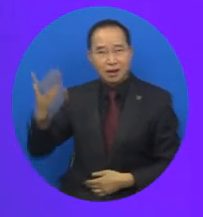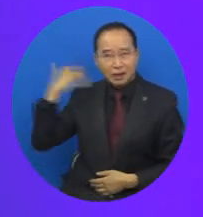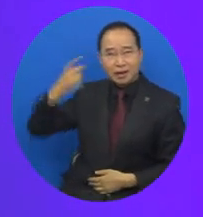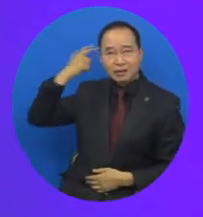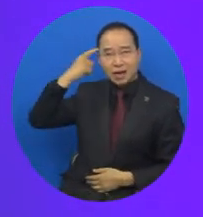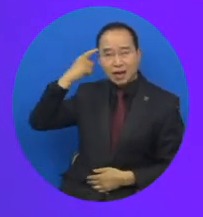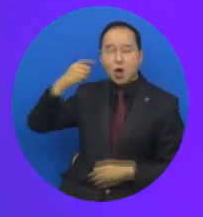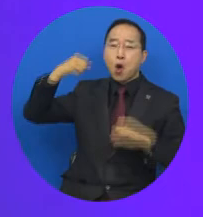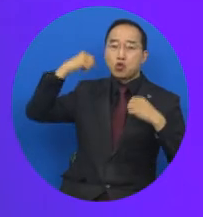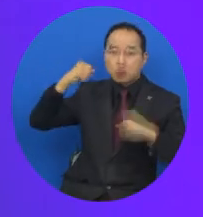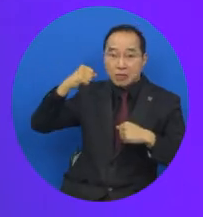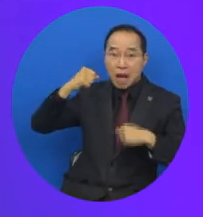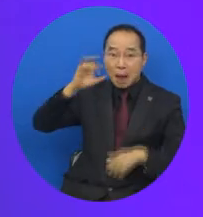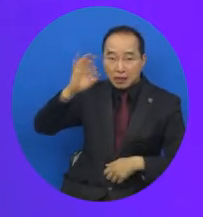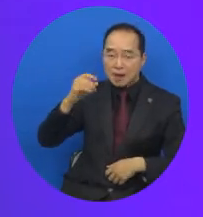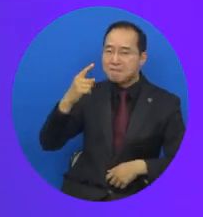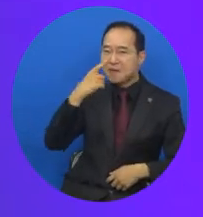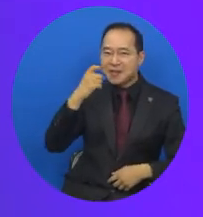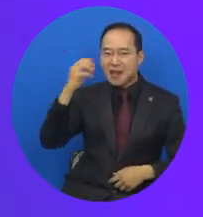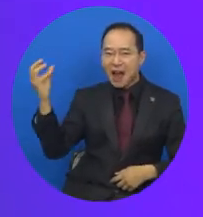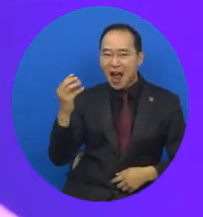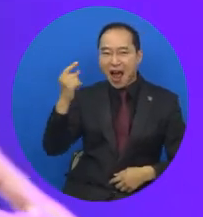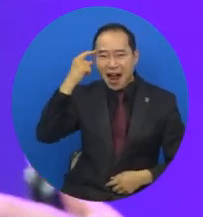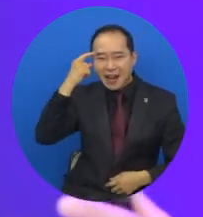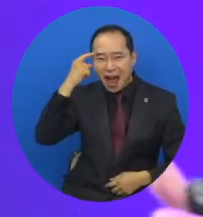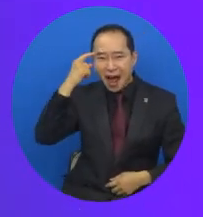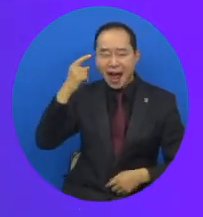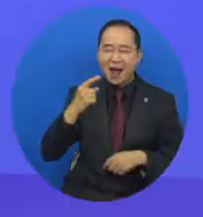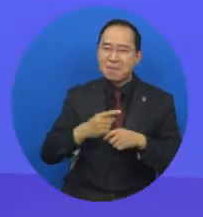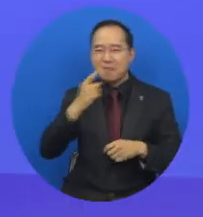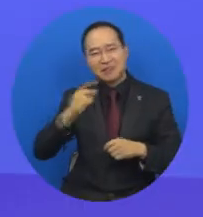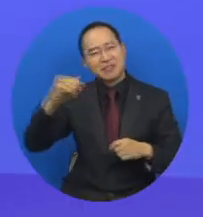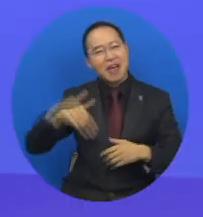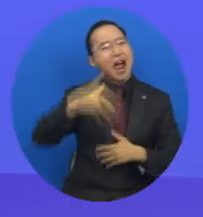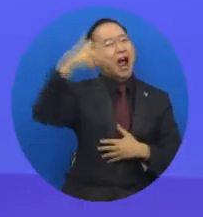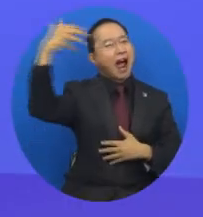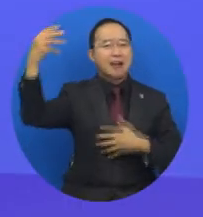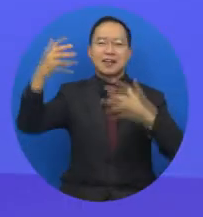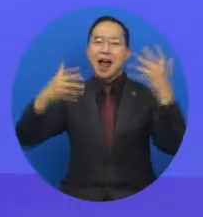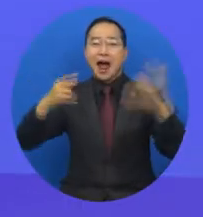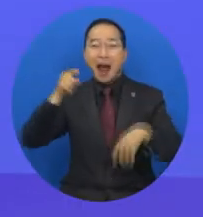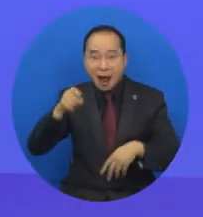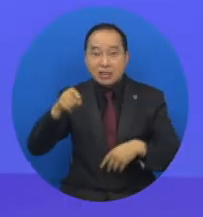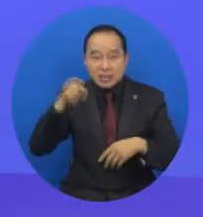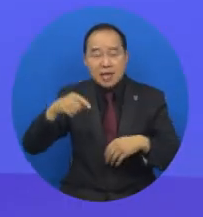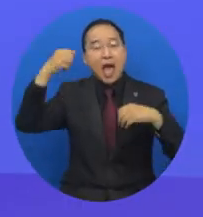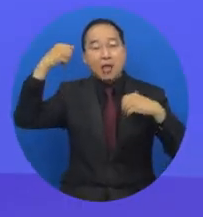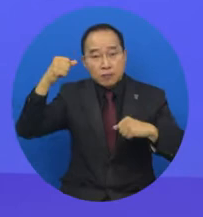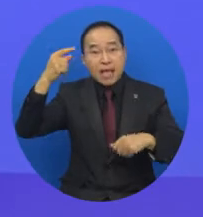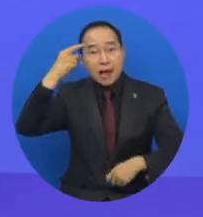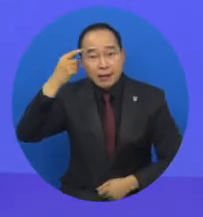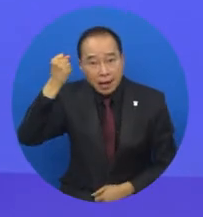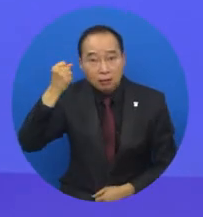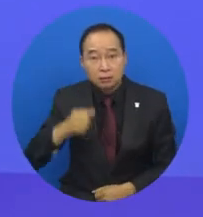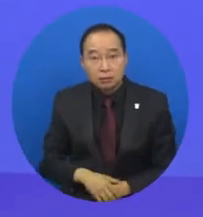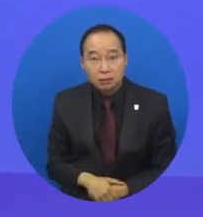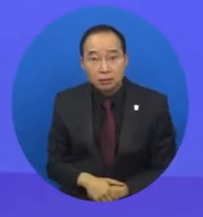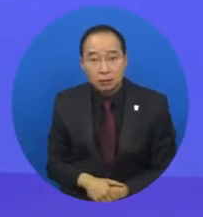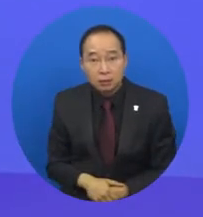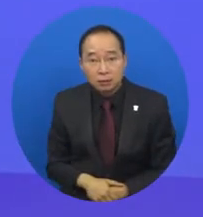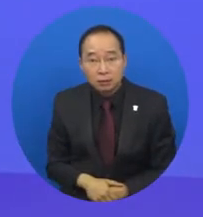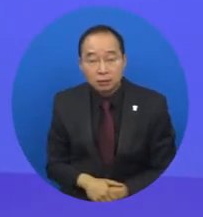제가 옛날에 생각했을 때는 아주 멋있게 몸을 쫙 펼쳐내고 무용가처럼 이렇게 긴 선으로